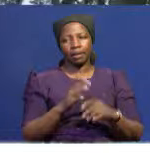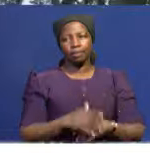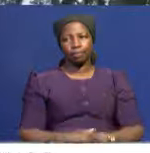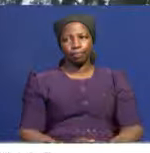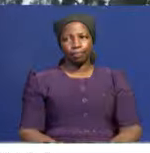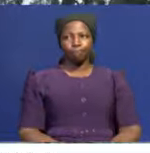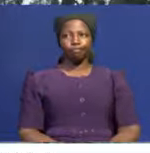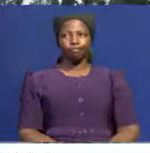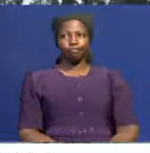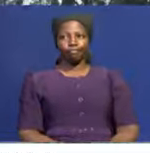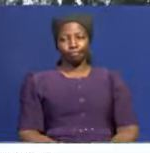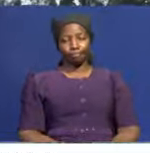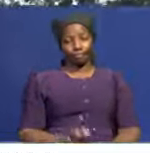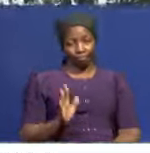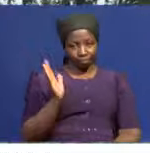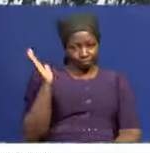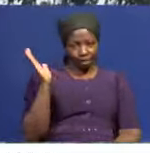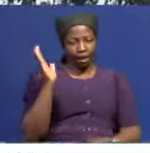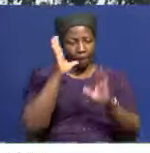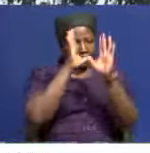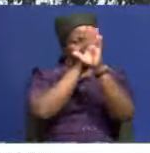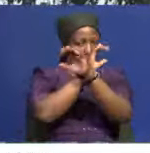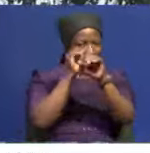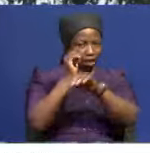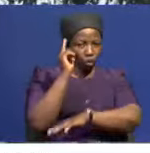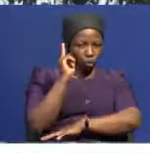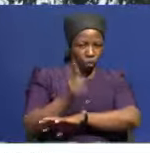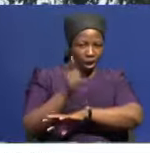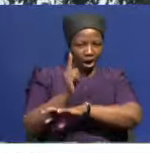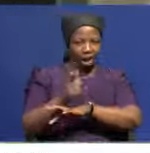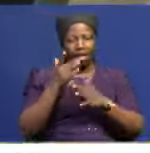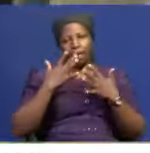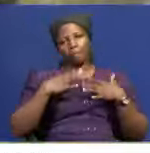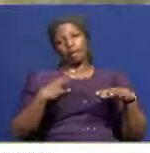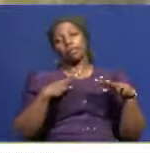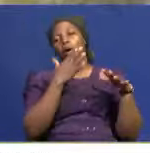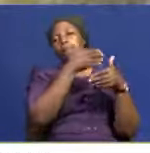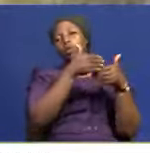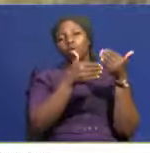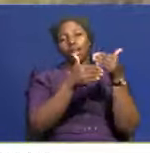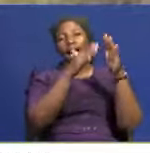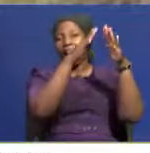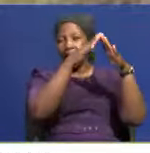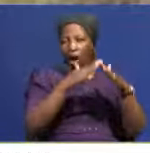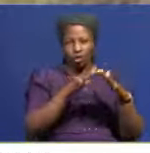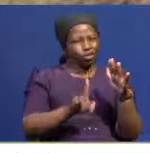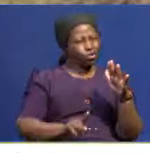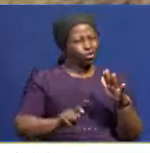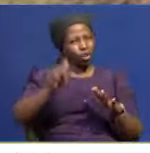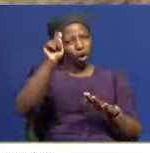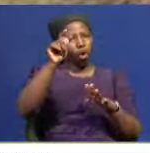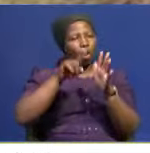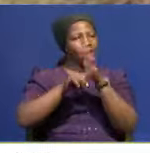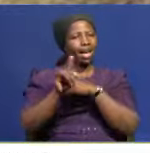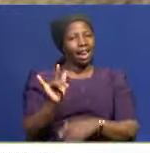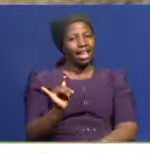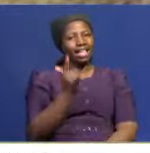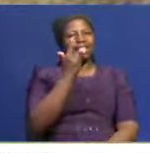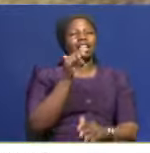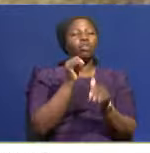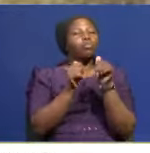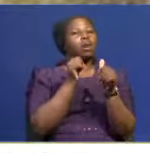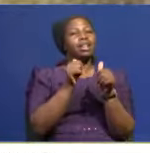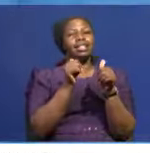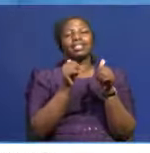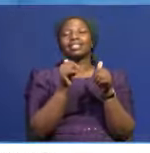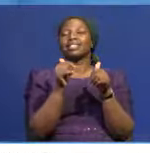kufunzwa. Ni hapa ambapo rais aliwaonya wajenzi mtaani Eastleigh wanaojenga majengo marefu zaidi ambayo anasema ni tishio